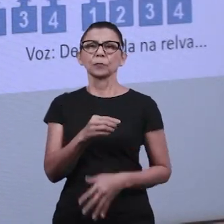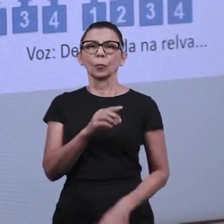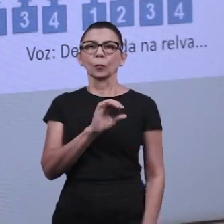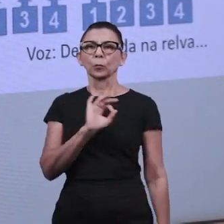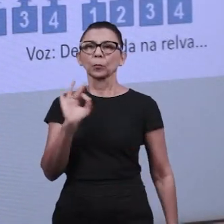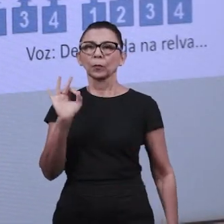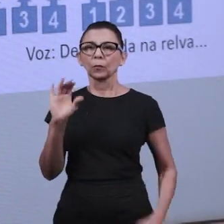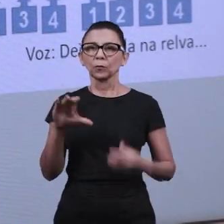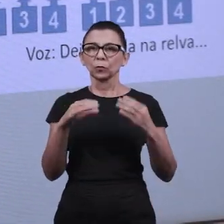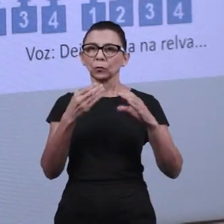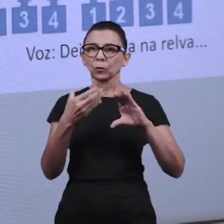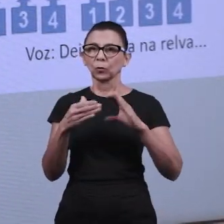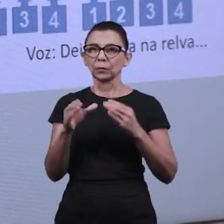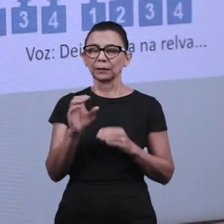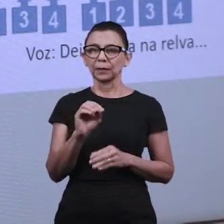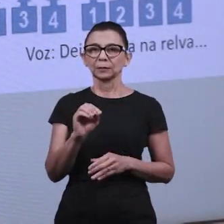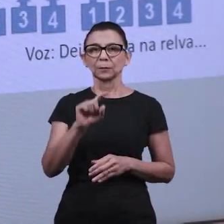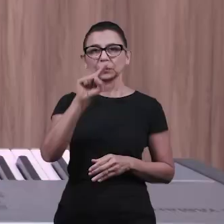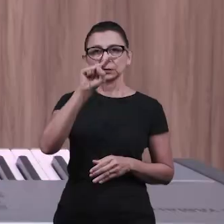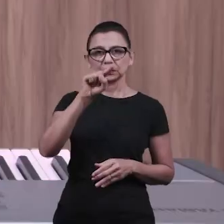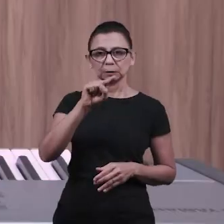la prolonger le son.